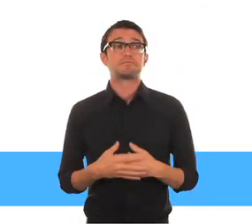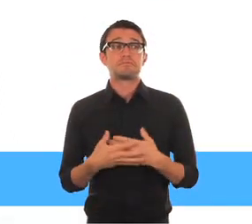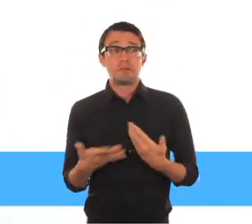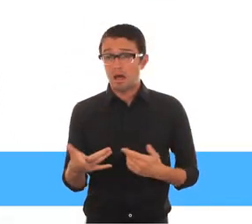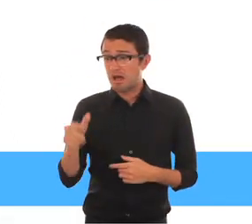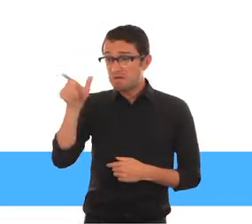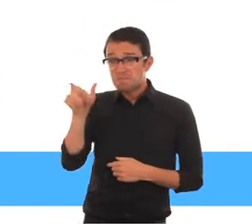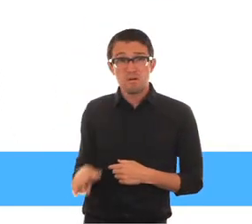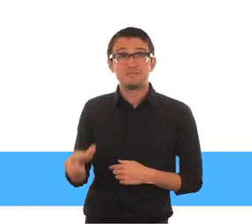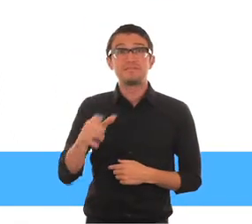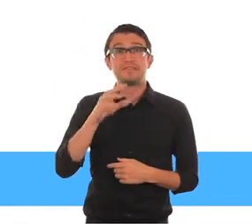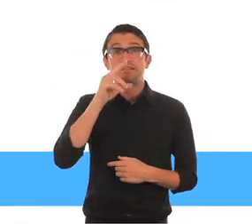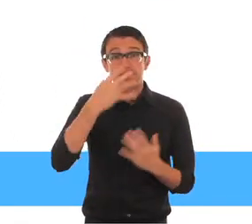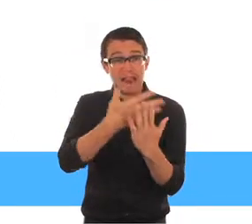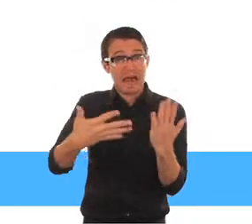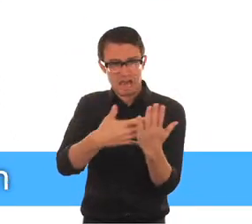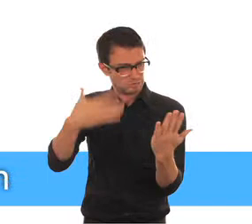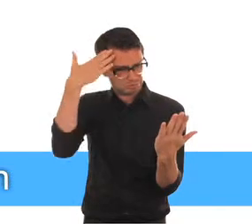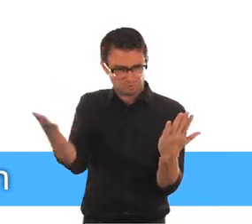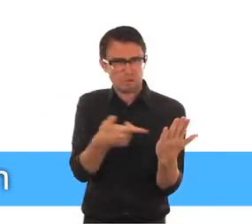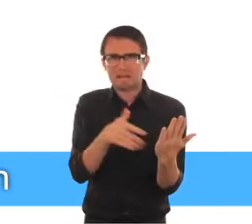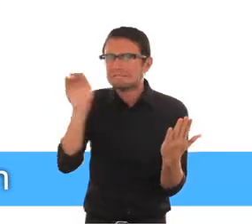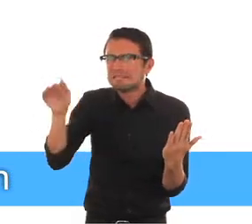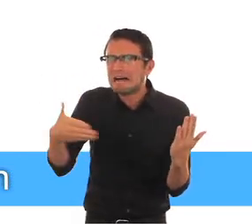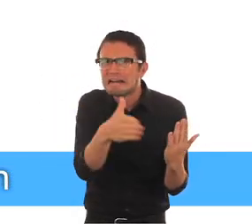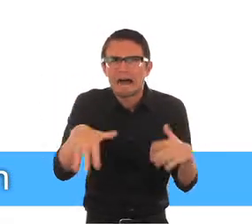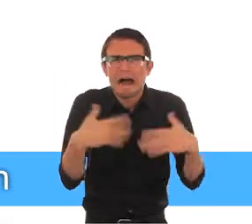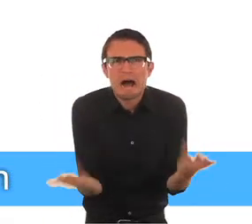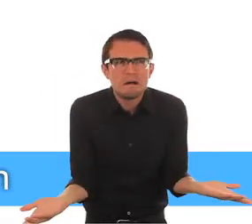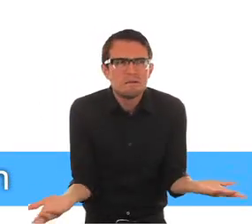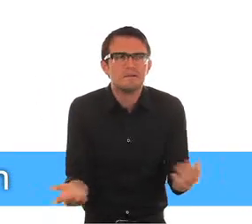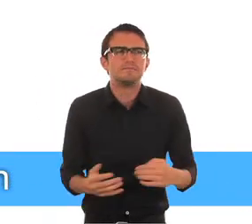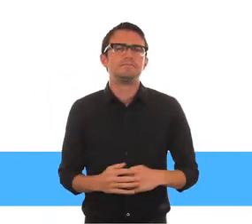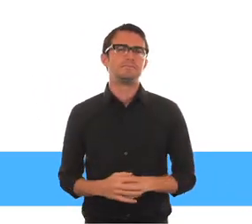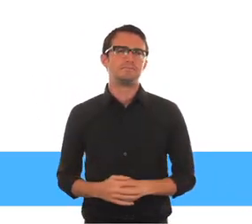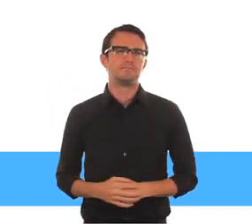Un étranger qui ne parle pas la langue locale et essaie de demander son chemin.